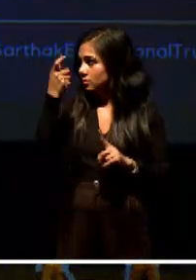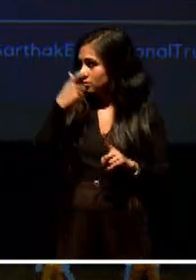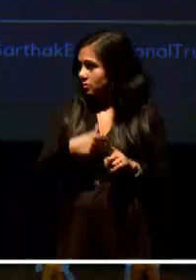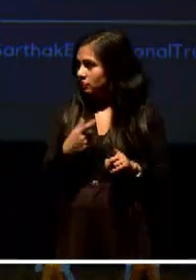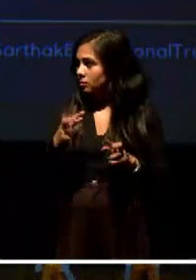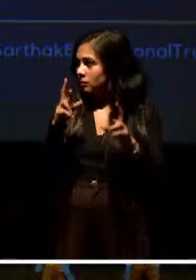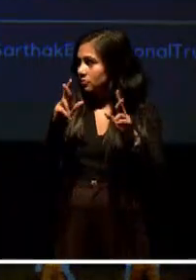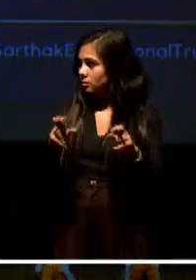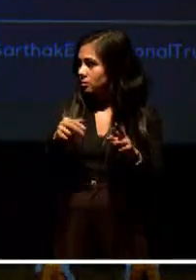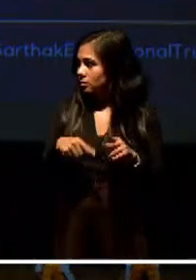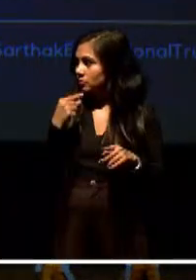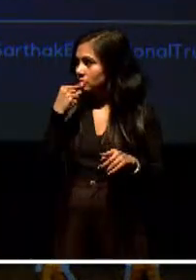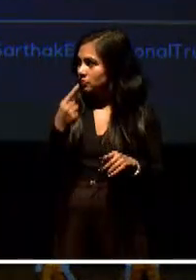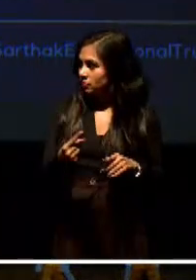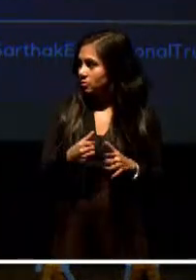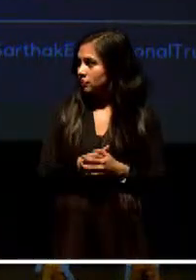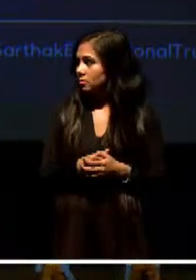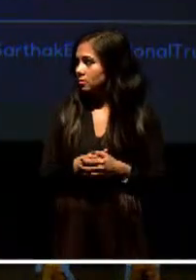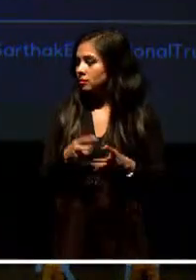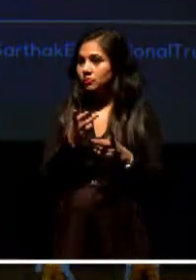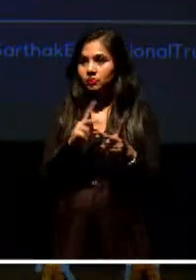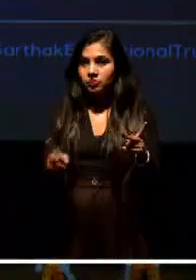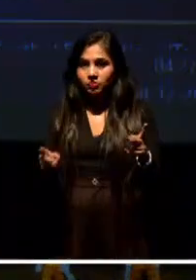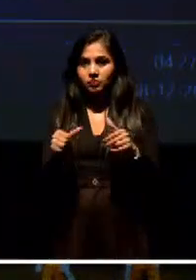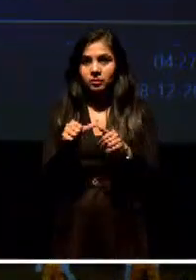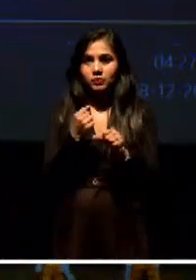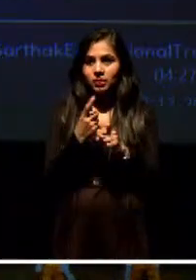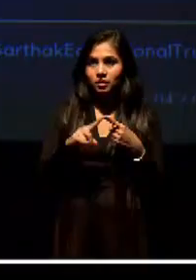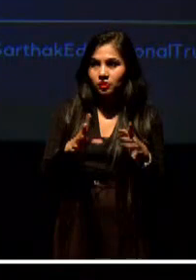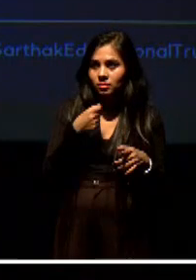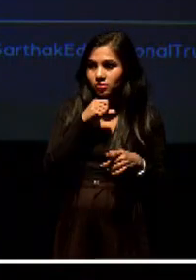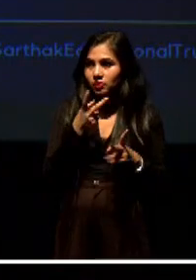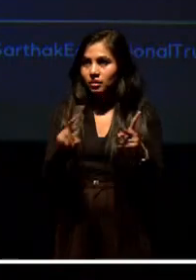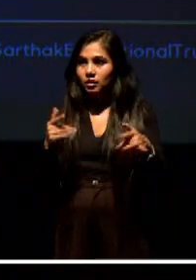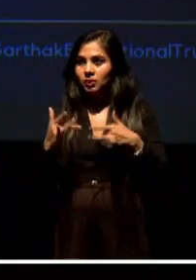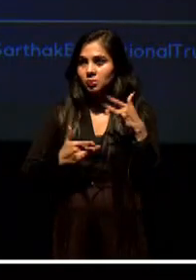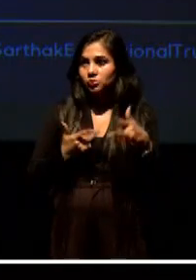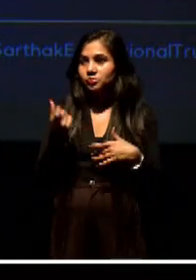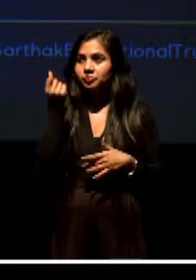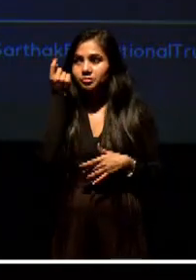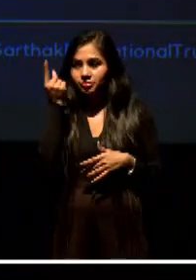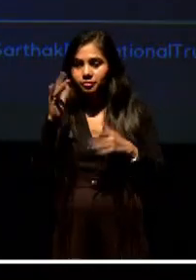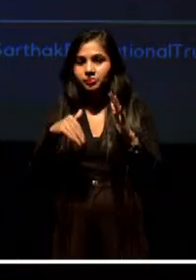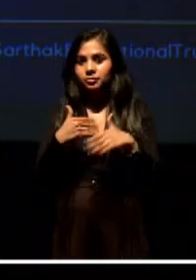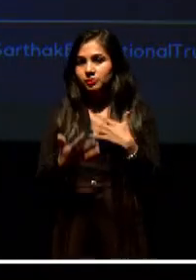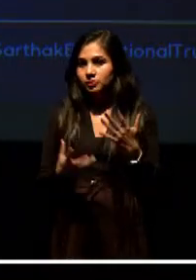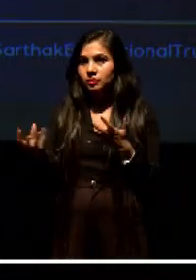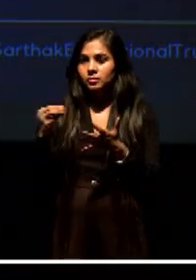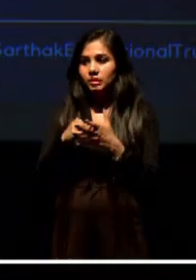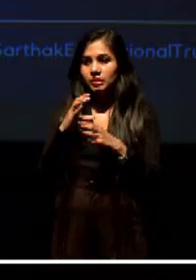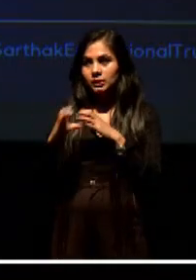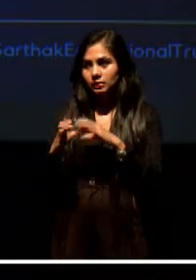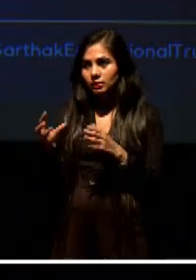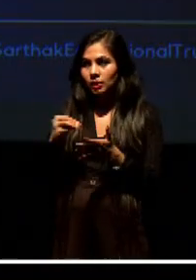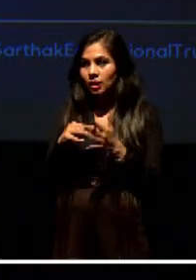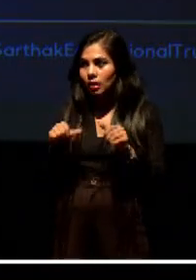है उसमें आपने ये भी बोला कि डिफरेंट एजेस, इमोशंस उनको समझ के और ऐसे कन्वर्जेशंस भी किए जा